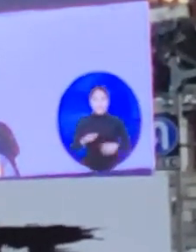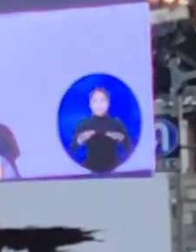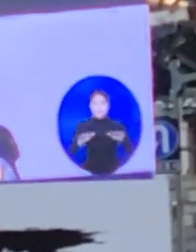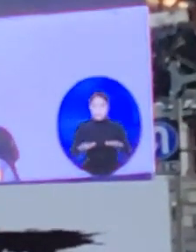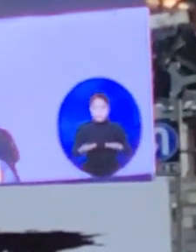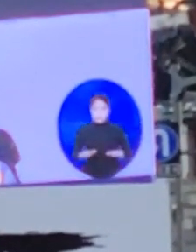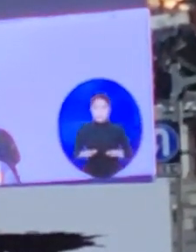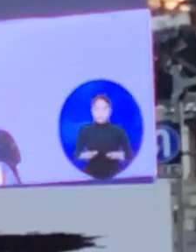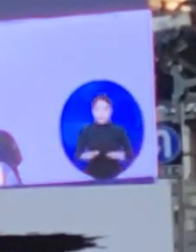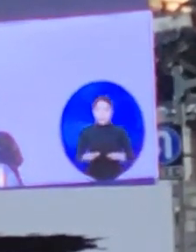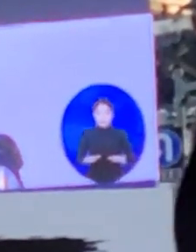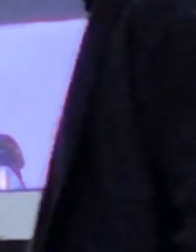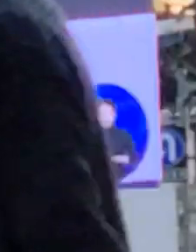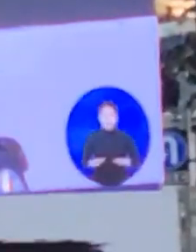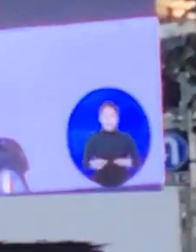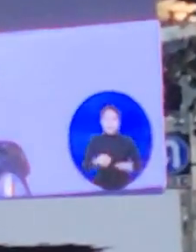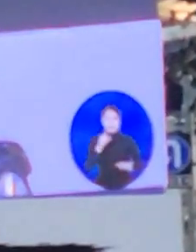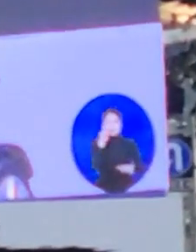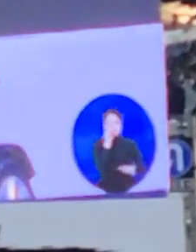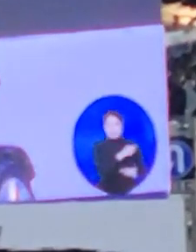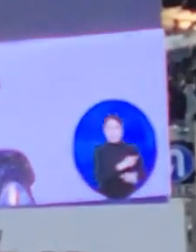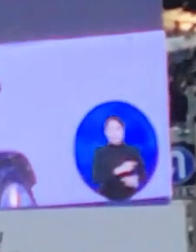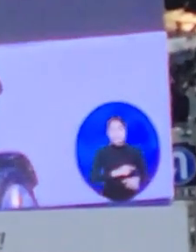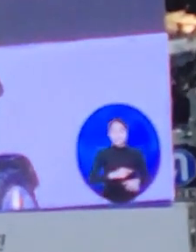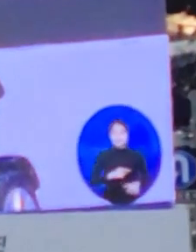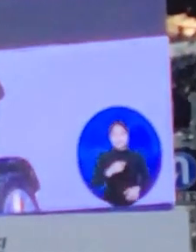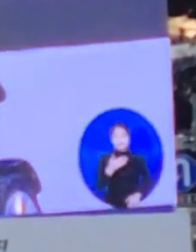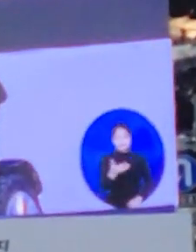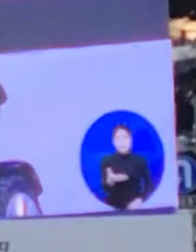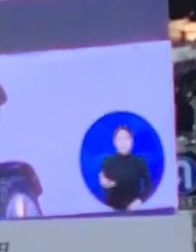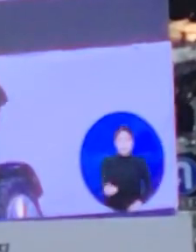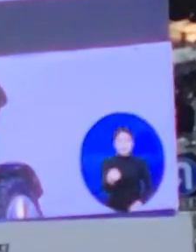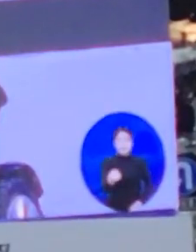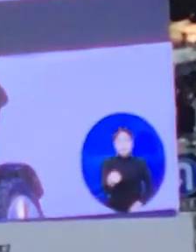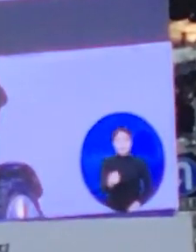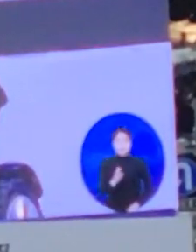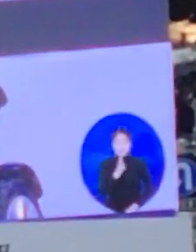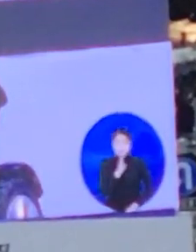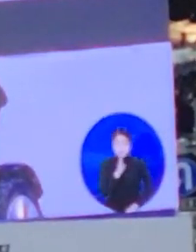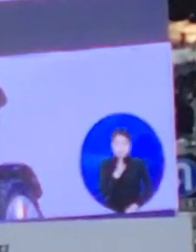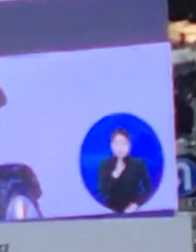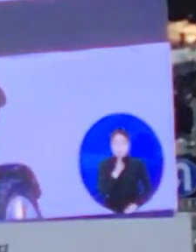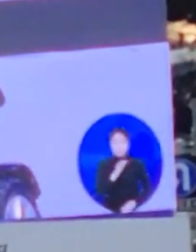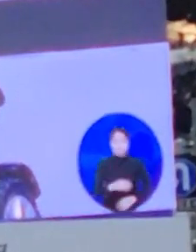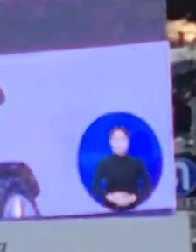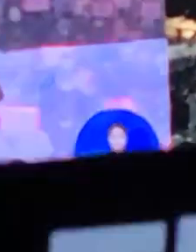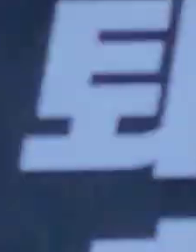가락한 당신들의 차례로 돌아가야 마땅치 않은가?